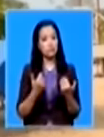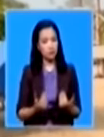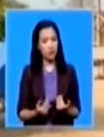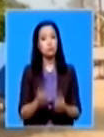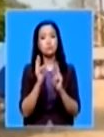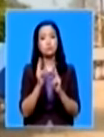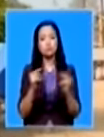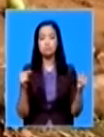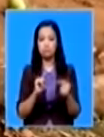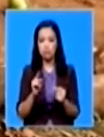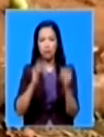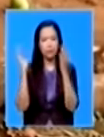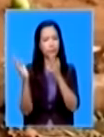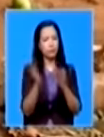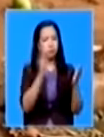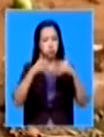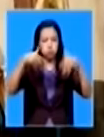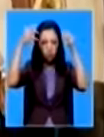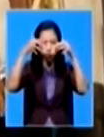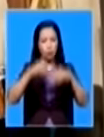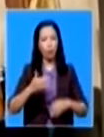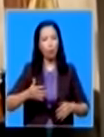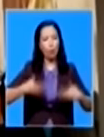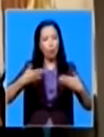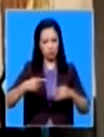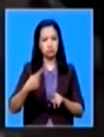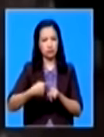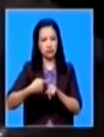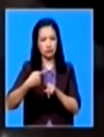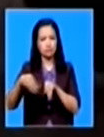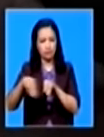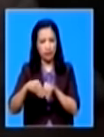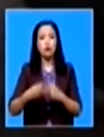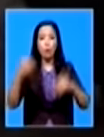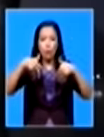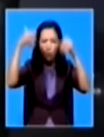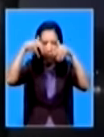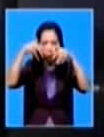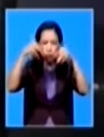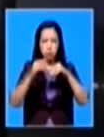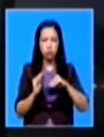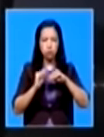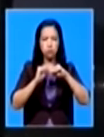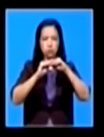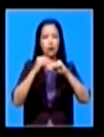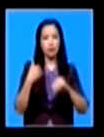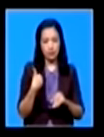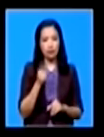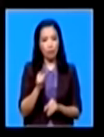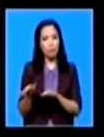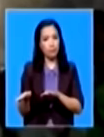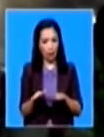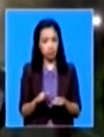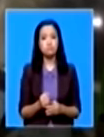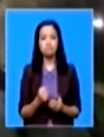ระวังเรื่องพายุฤดูร้อนเนี่ยในอีกไม่กี่เดือนข้างหน้าเนี่ยฝนอาจจะตกมากขึ้นในมากขึ้นนะพร้อมลมแรง